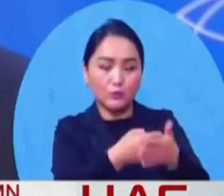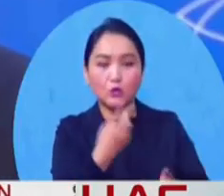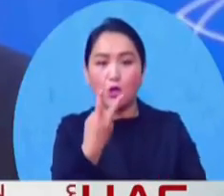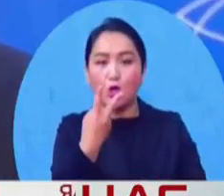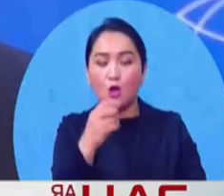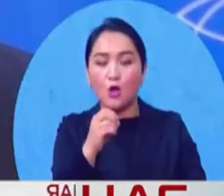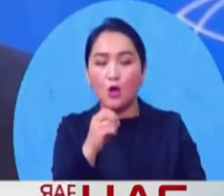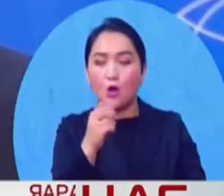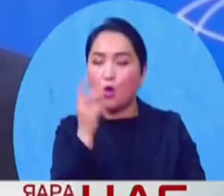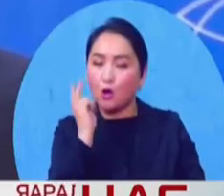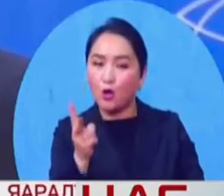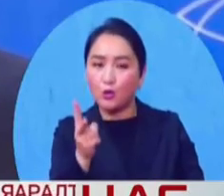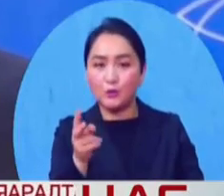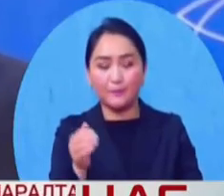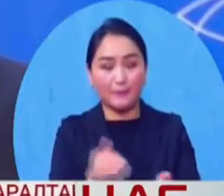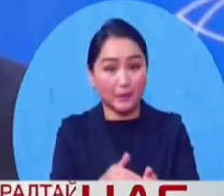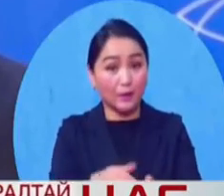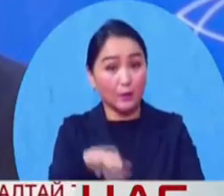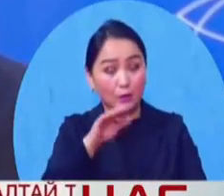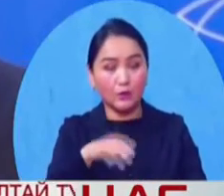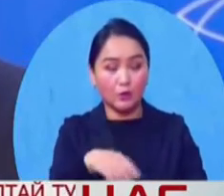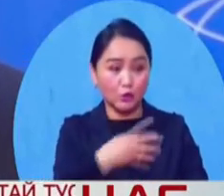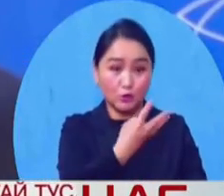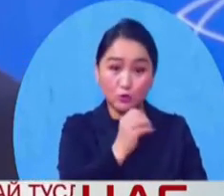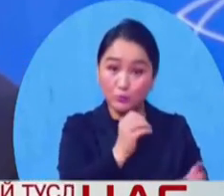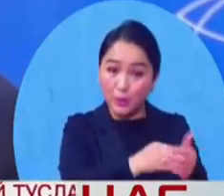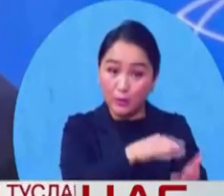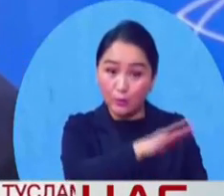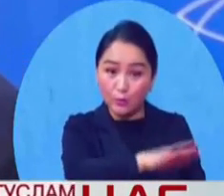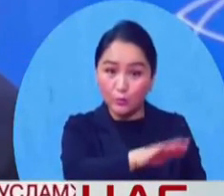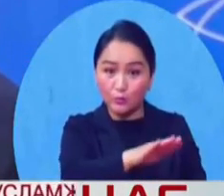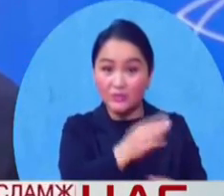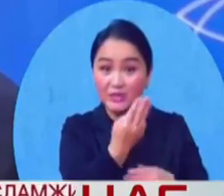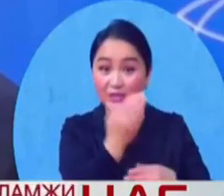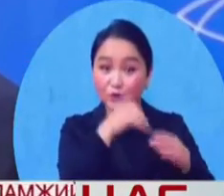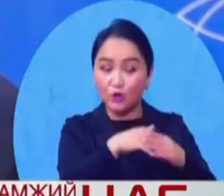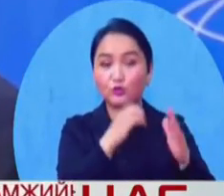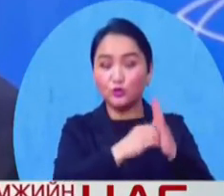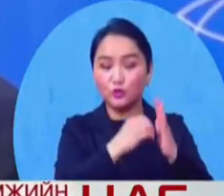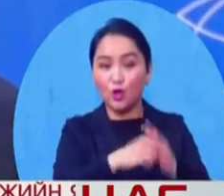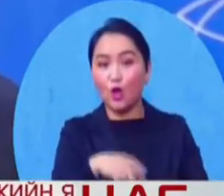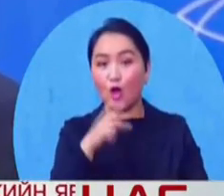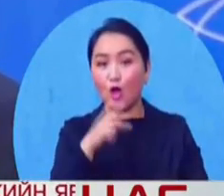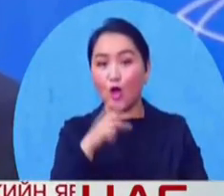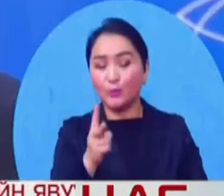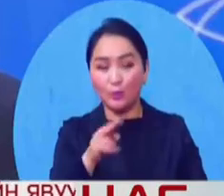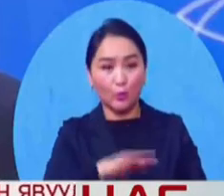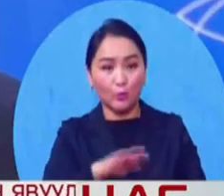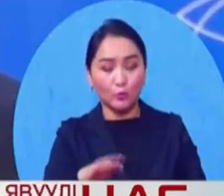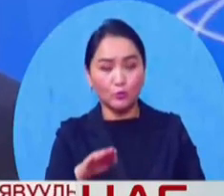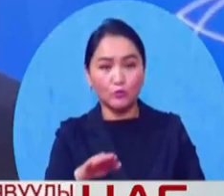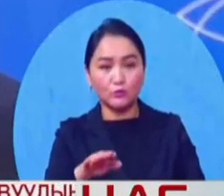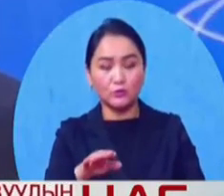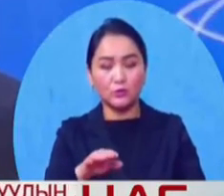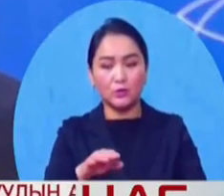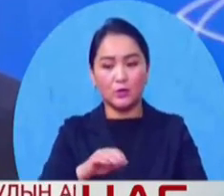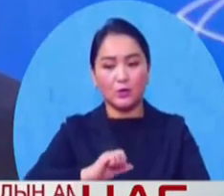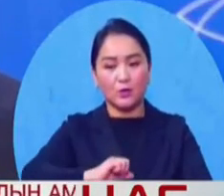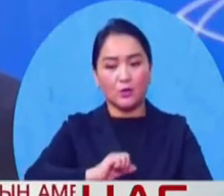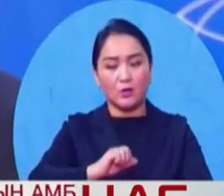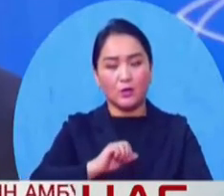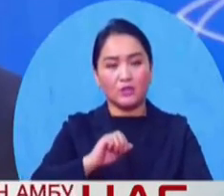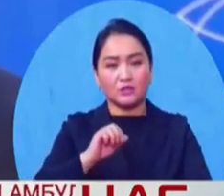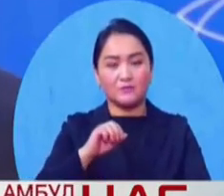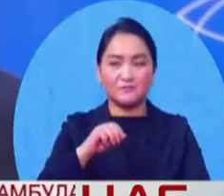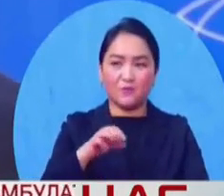байна. Боловсролд зарцуулсан $1 $12 болон иргэн ирдэг гэдэг. Тиймээс энх амгалан сайд өнгөл байвал боловсролын